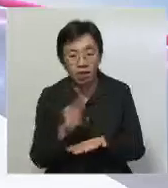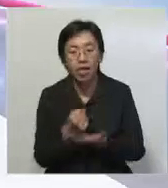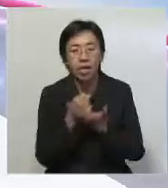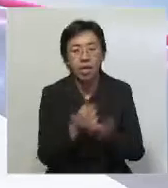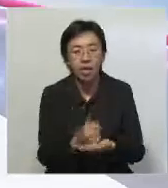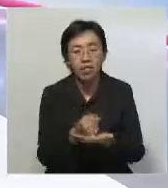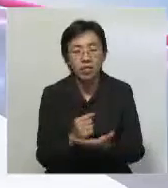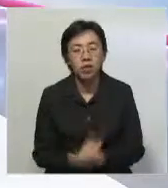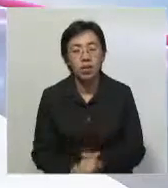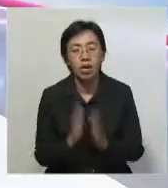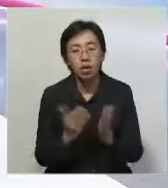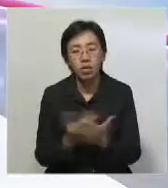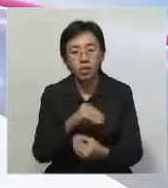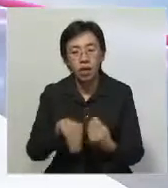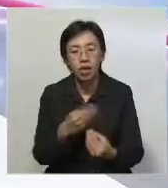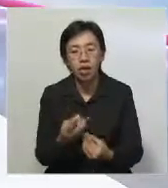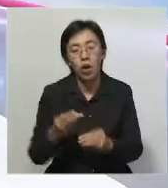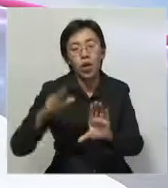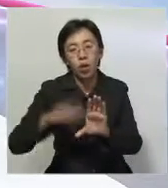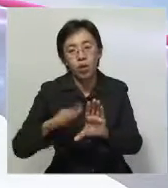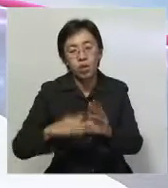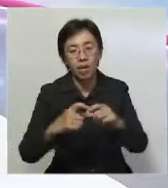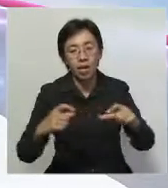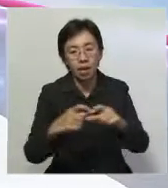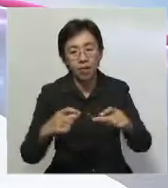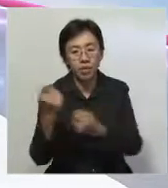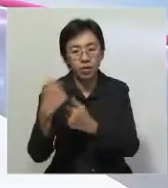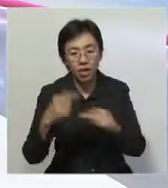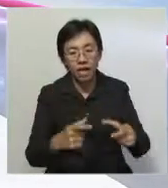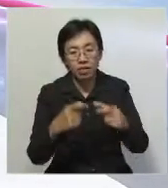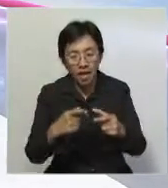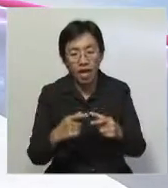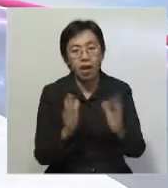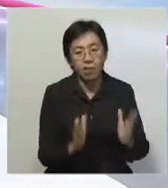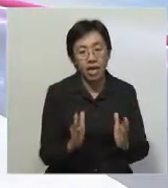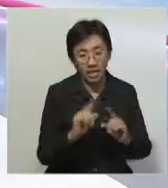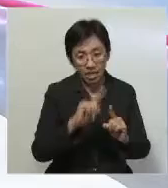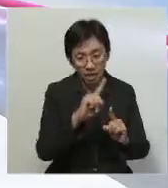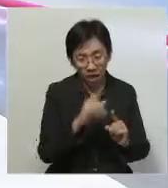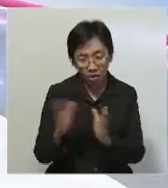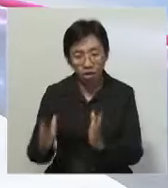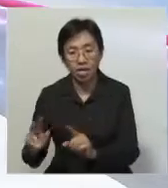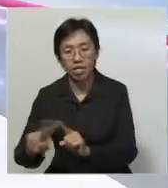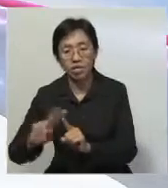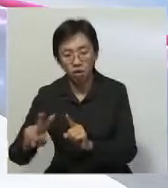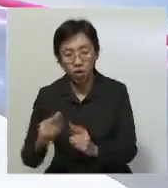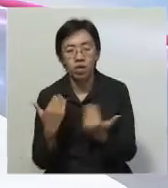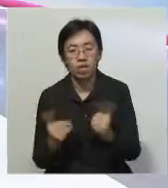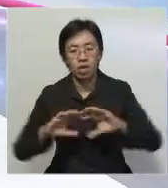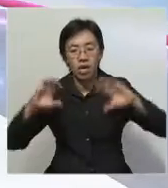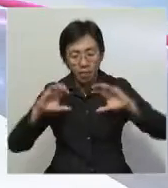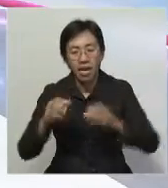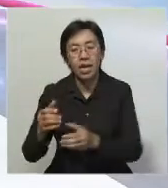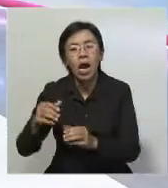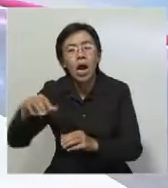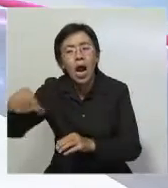การช่วยเหลือสำหรับผู้มีรายได้น้อยนะคะที่ลงทะเบียนรับบัตรสวัสดิการแห่งรัฐในระยะที่2นอกเหนือจากการเปิดฝึกอาชีพกันแล้วเนี่ยภาครัฐก็ดึ